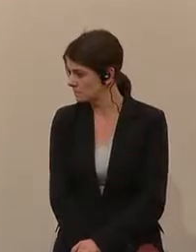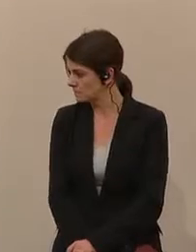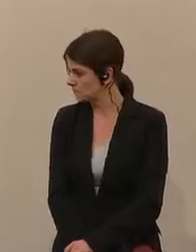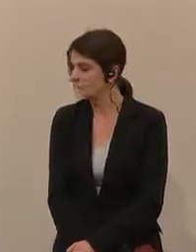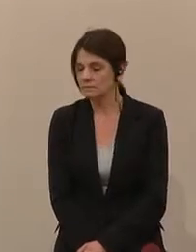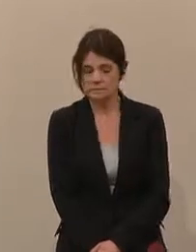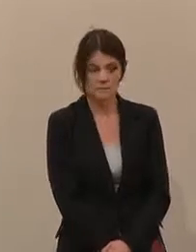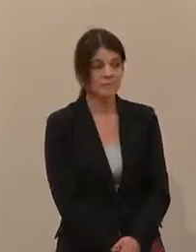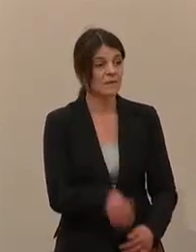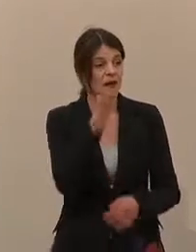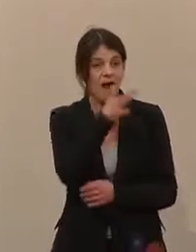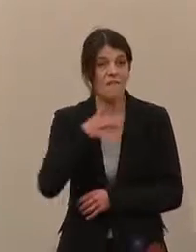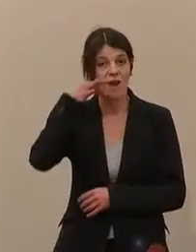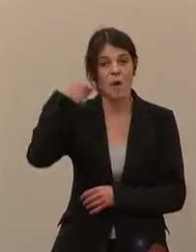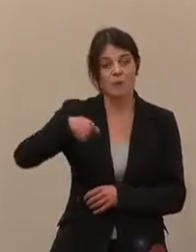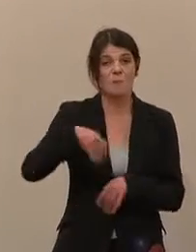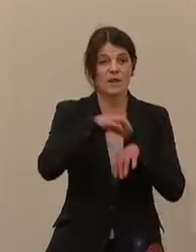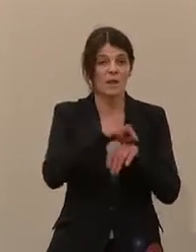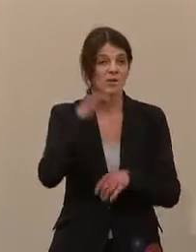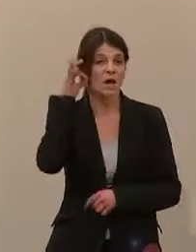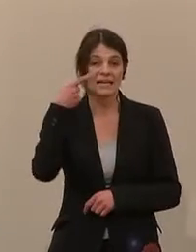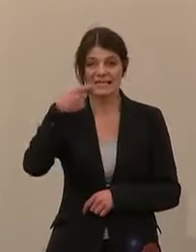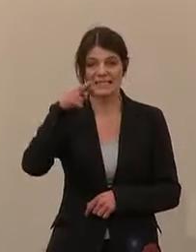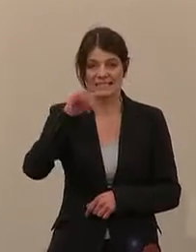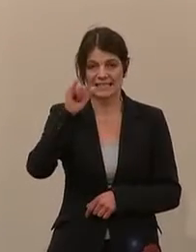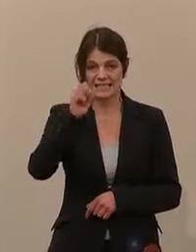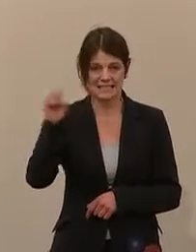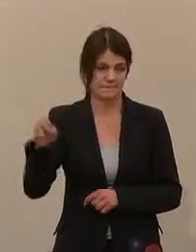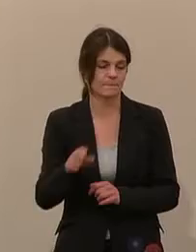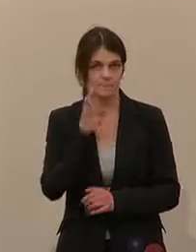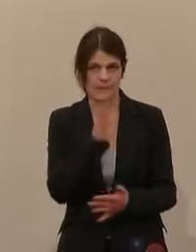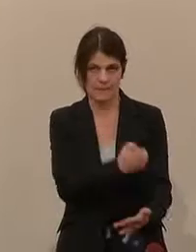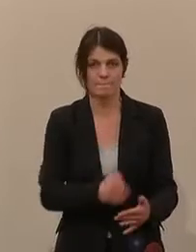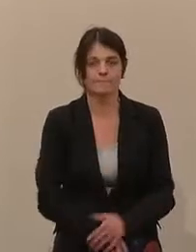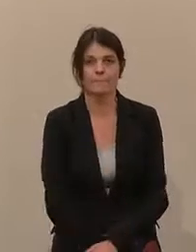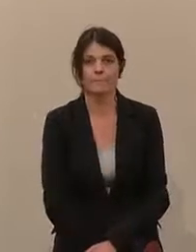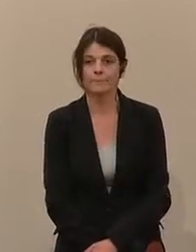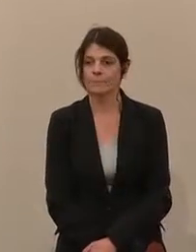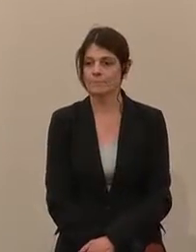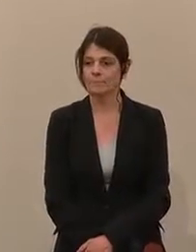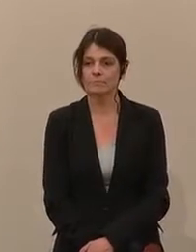Als nächstes Irmgard Gries, die Justizsprecherin, die Verfassungssprecherin